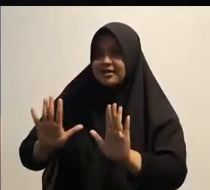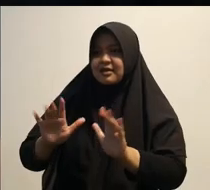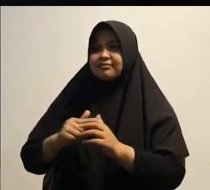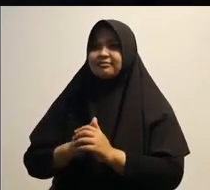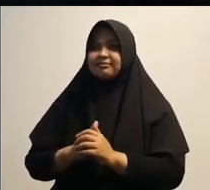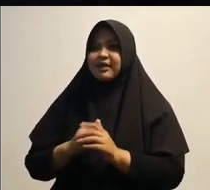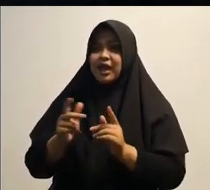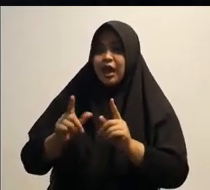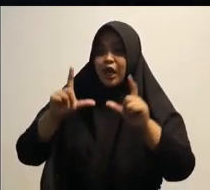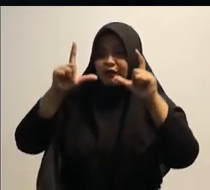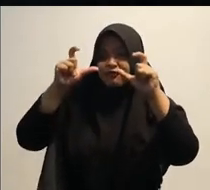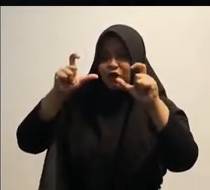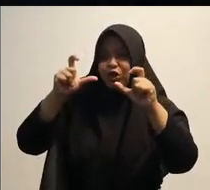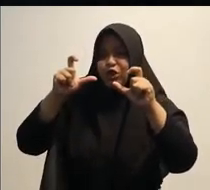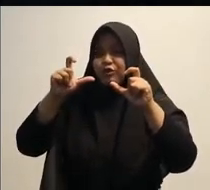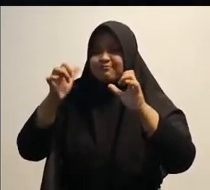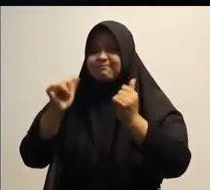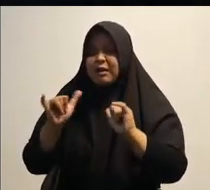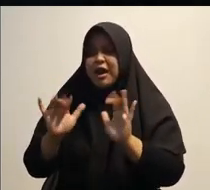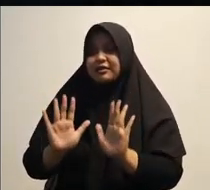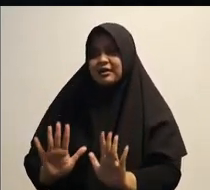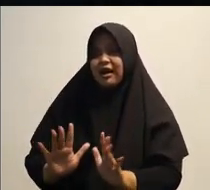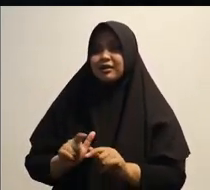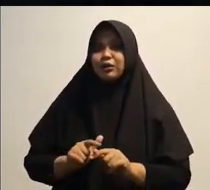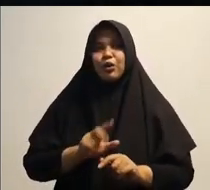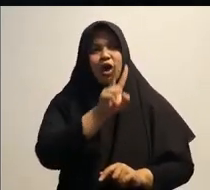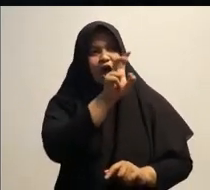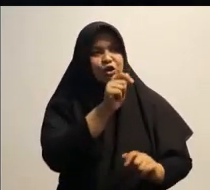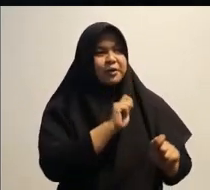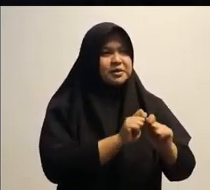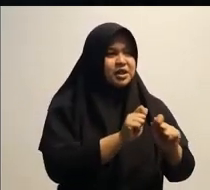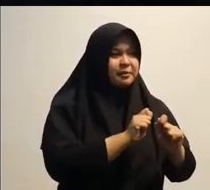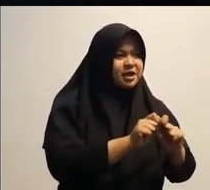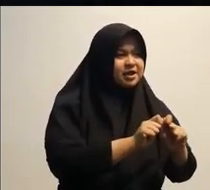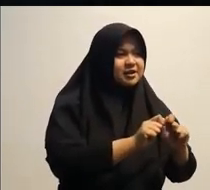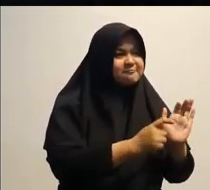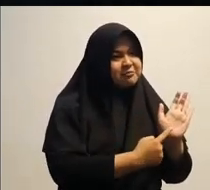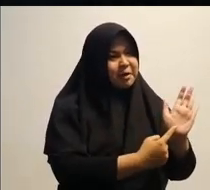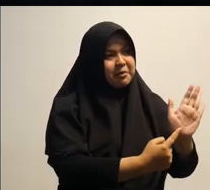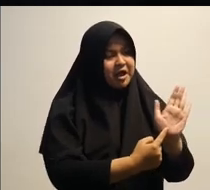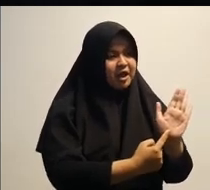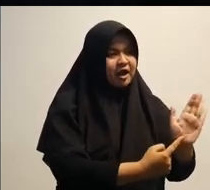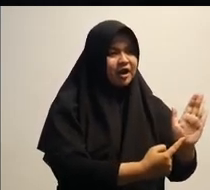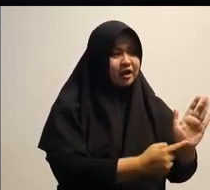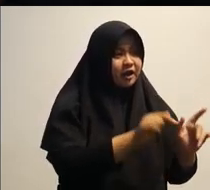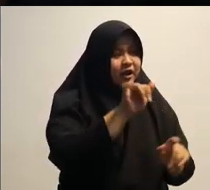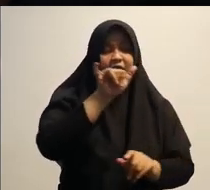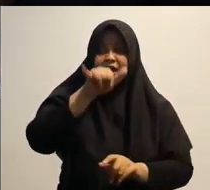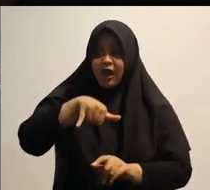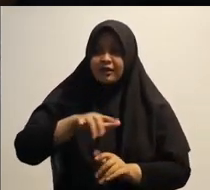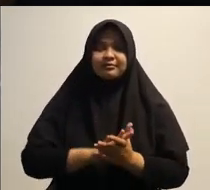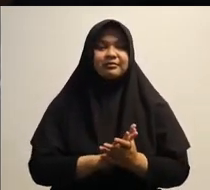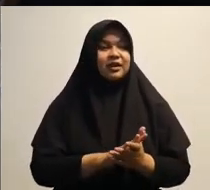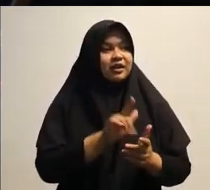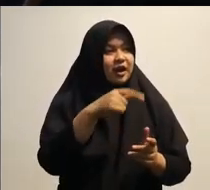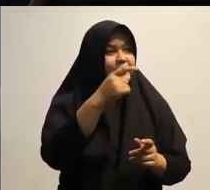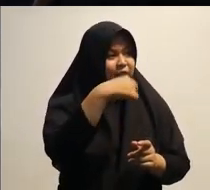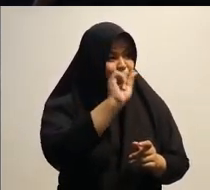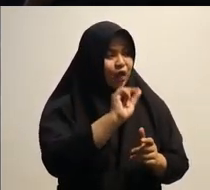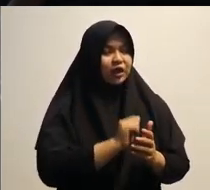aja kalau foto-foto Islam gitu. Wah, harusnya bisa dibikin pameran gitu, misalkan. Oh, gitu, ya kan? Ya, tuh.